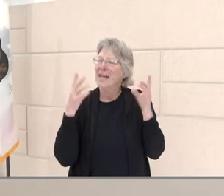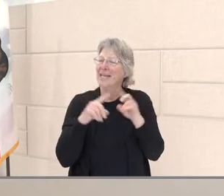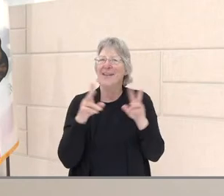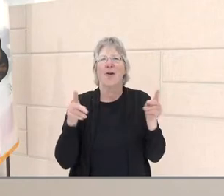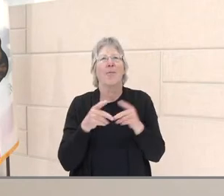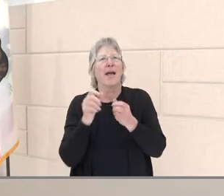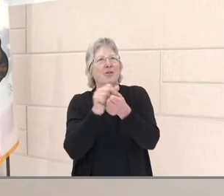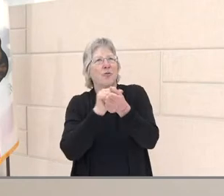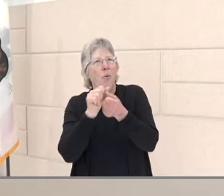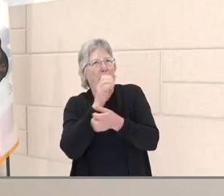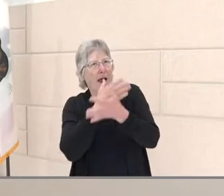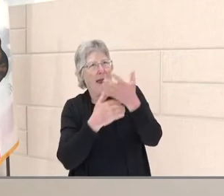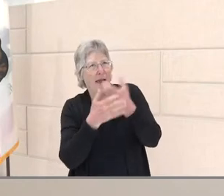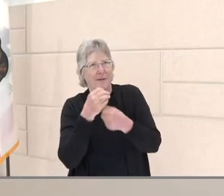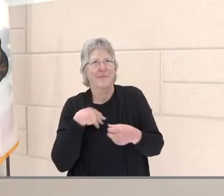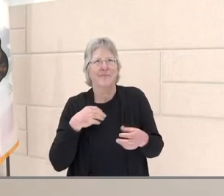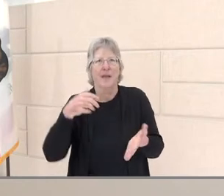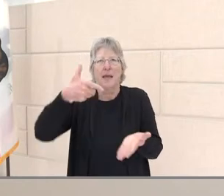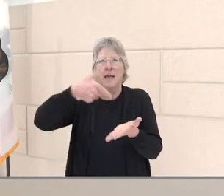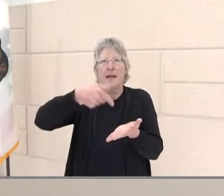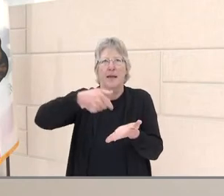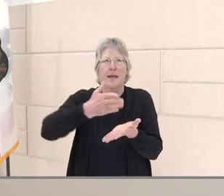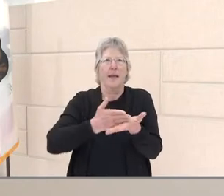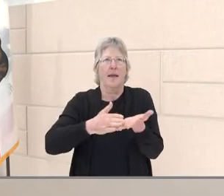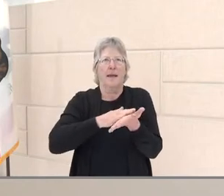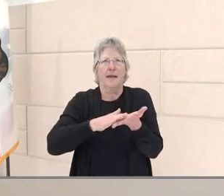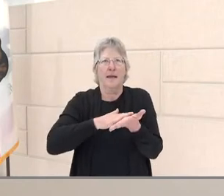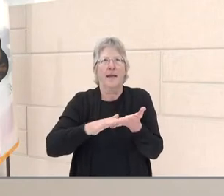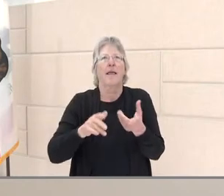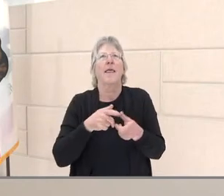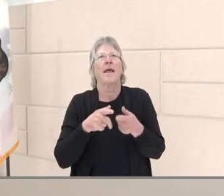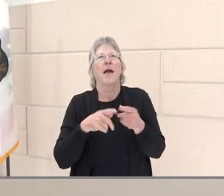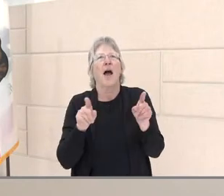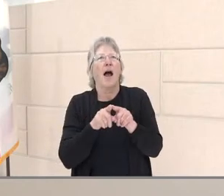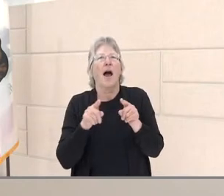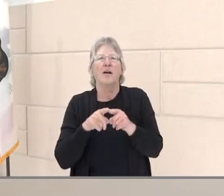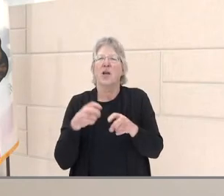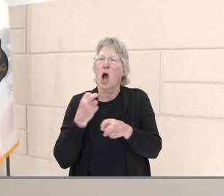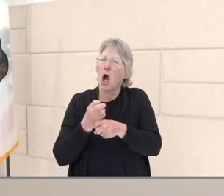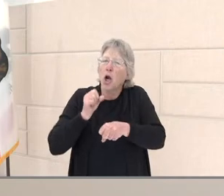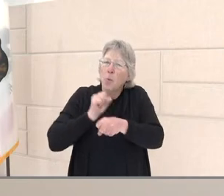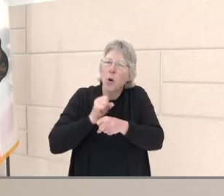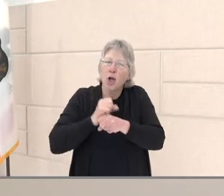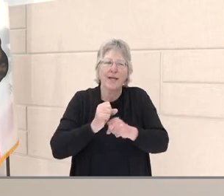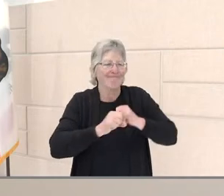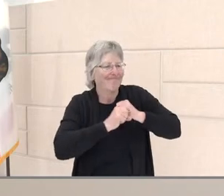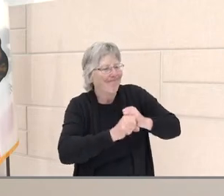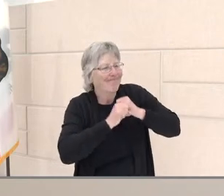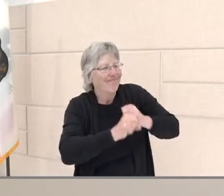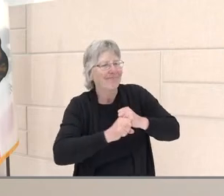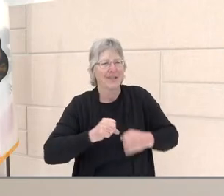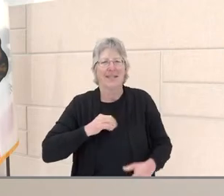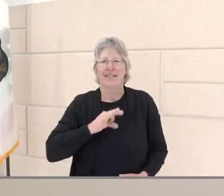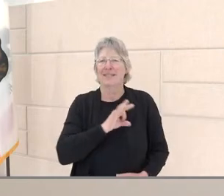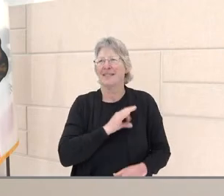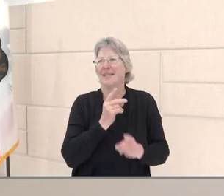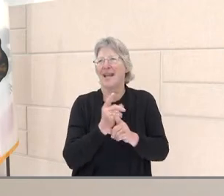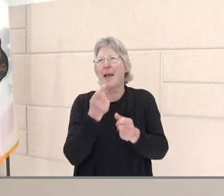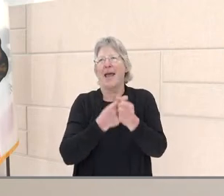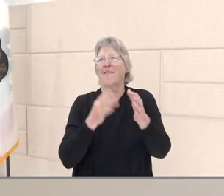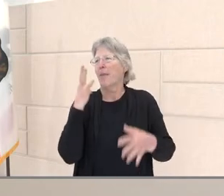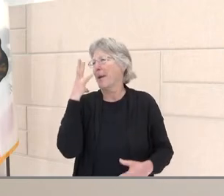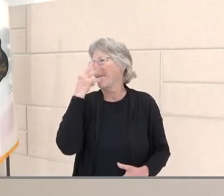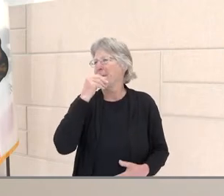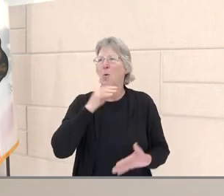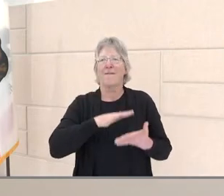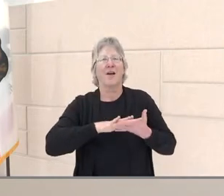យើងមានកន្លែងជាច្រើនសម្រាប់លាងសម្អាតដៃហើយនឹងជាតិអាល់កុលសម្រាប់លាងសម្អាតដៃផងដែរ